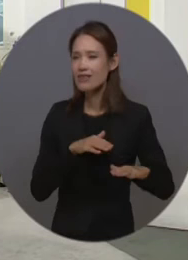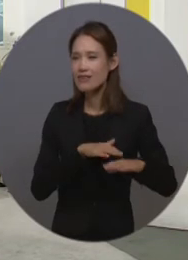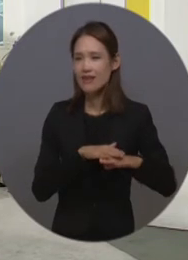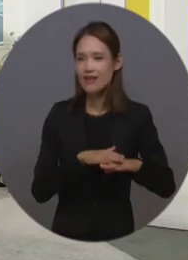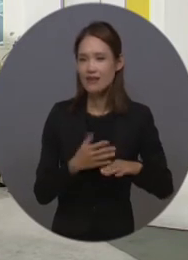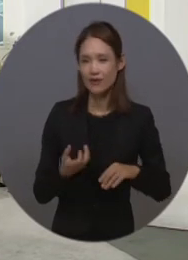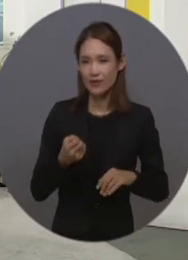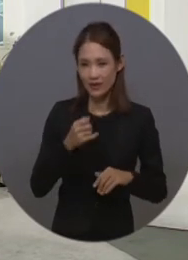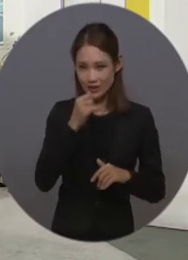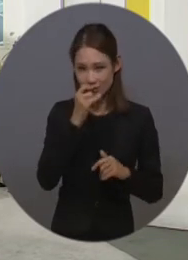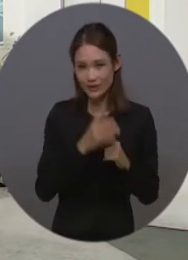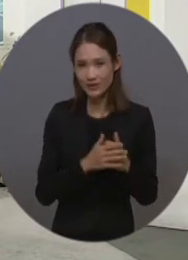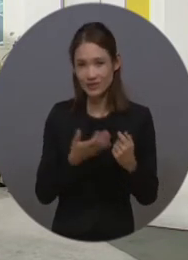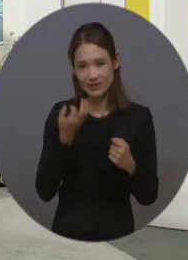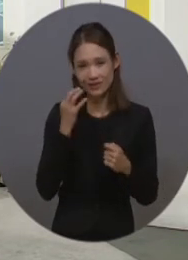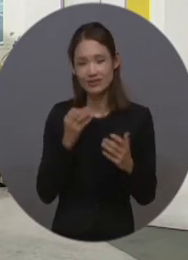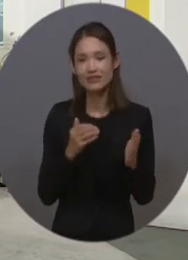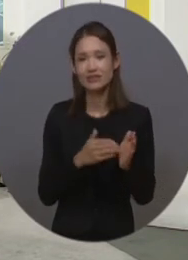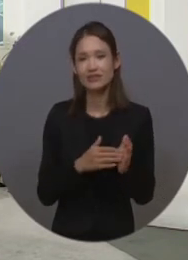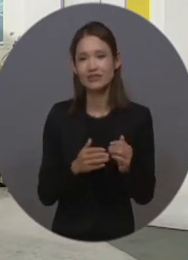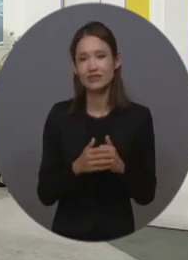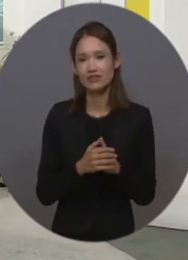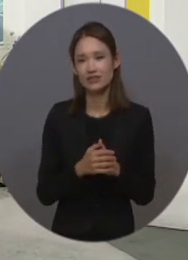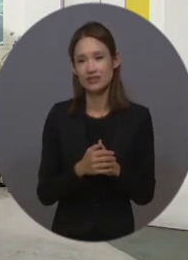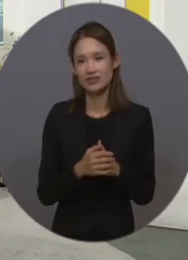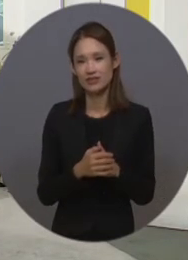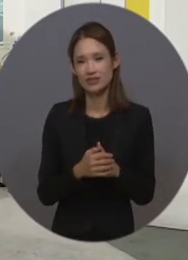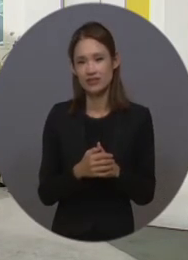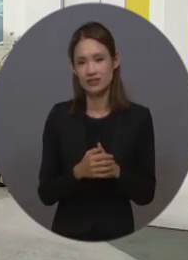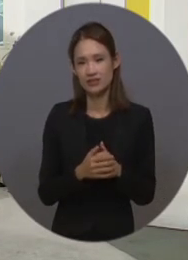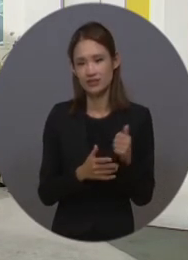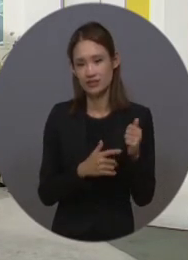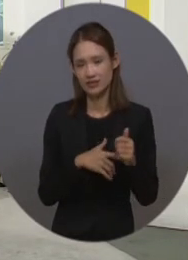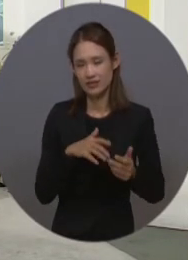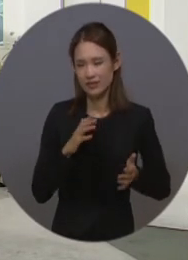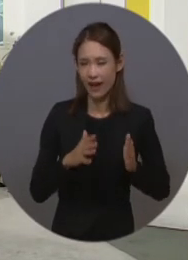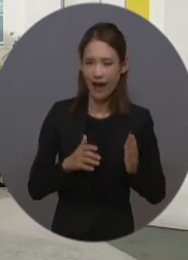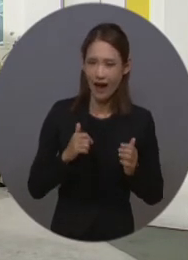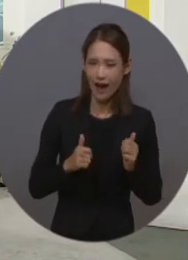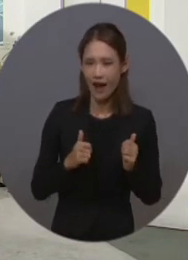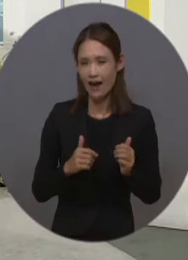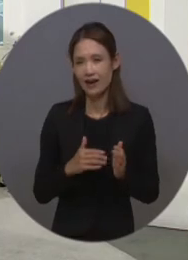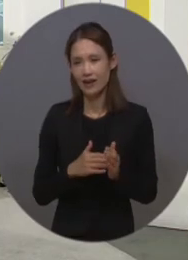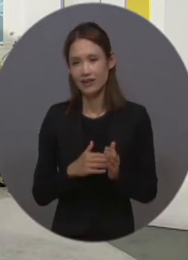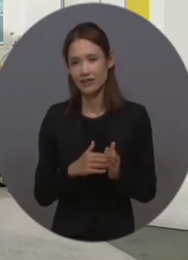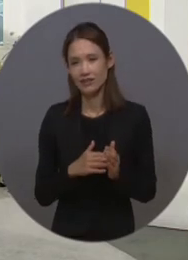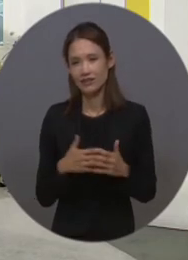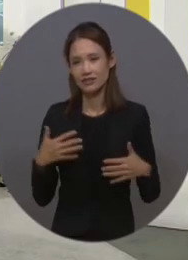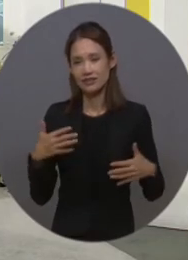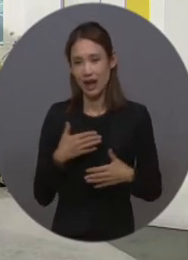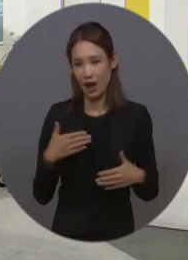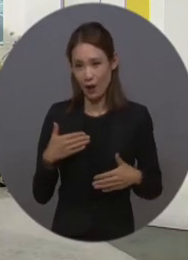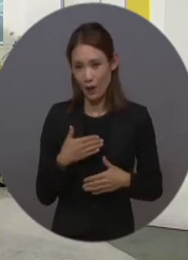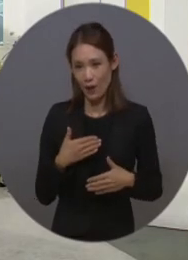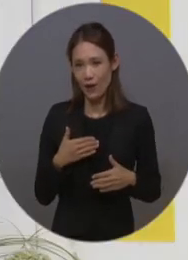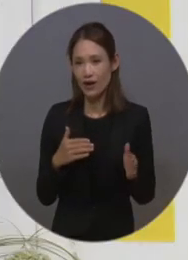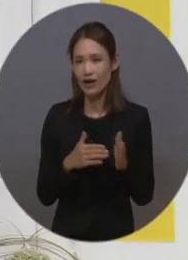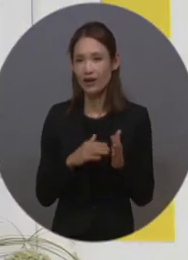계시는 그렇게 네. 그래서 인정을 받는군요. 이분이 이제 조깅이 끝나고 네. 샤워를 하고 이제 그